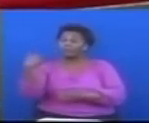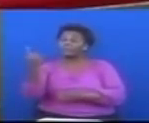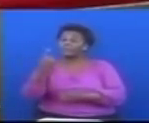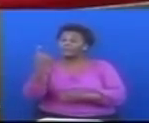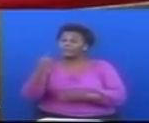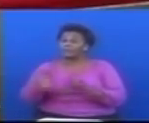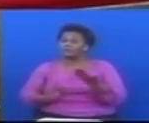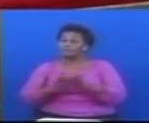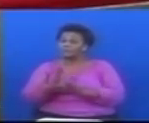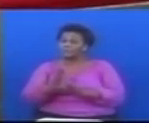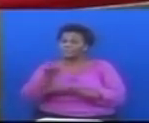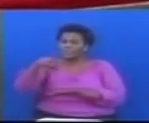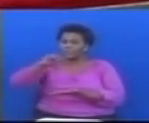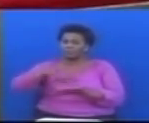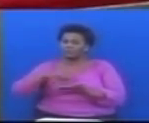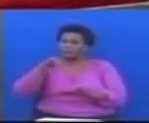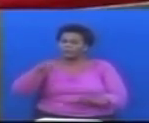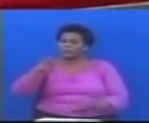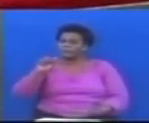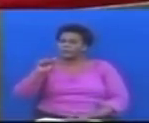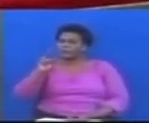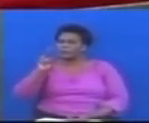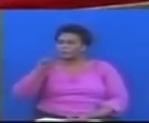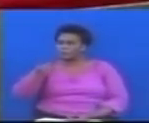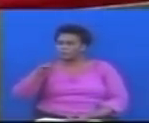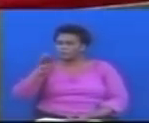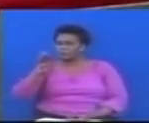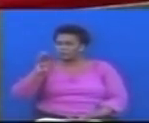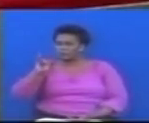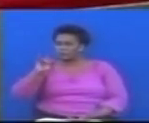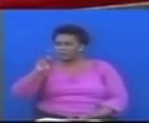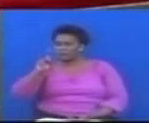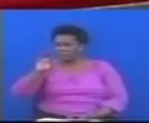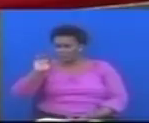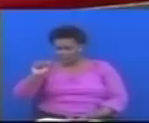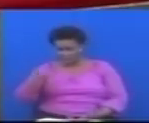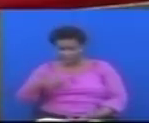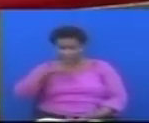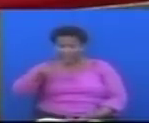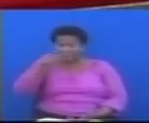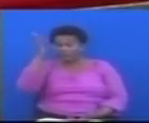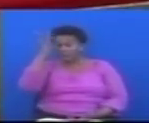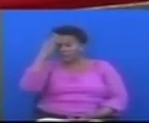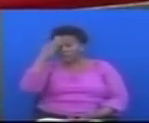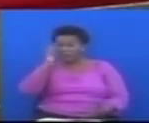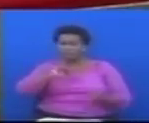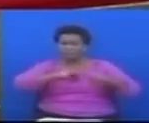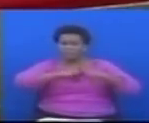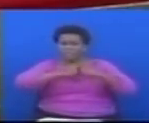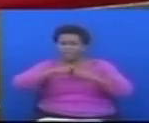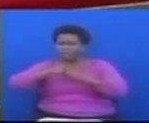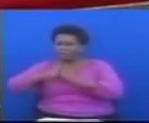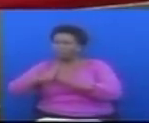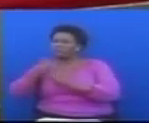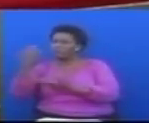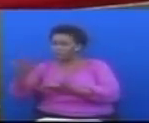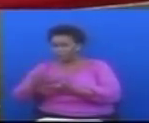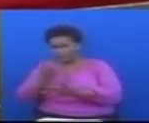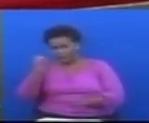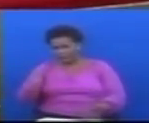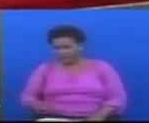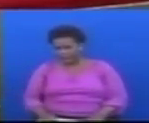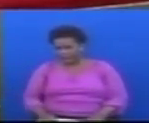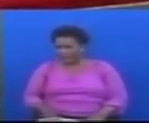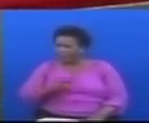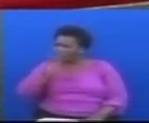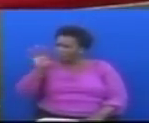tunatambua changamoto iliyojitokeza katika maeneo mbalimbali ambako tumeunganisha gridi ya taifa, lakini inatokana na umbali wa